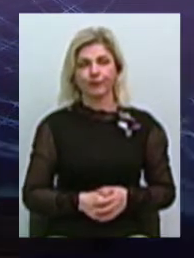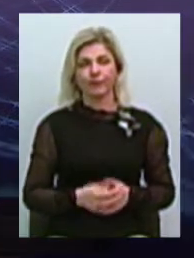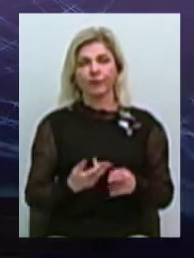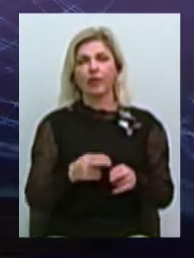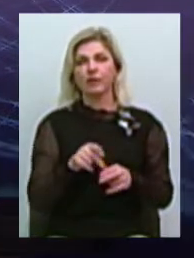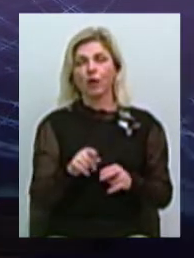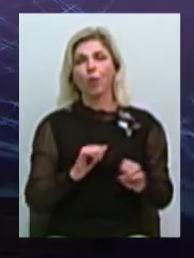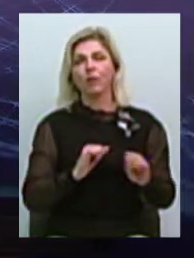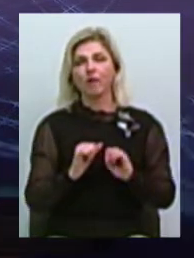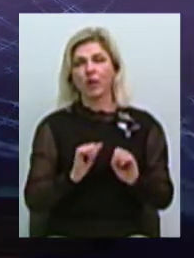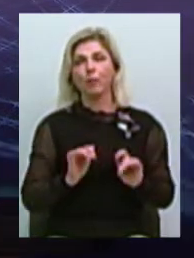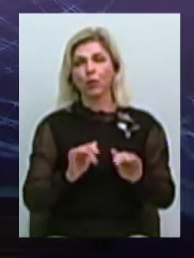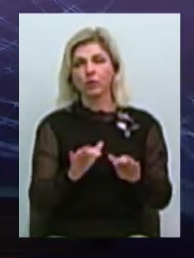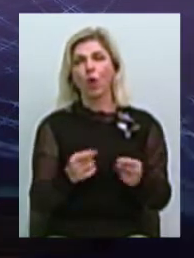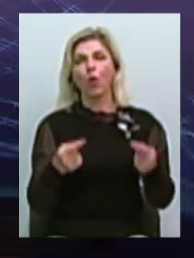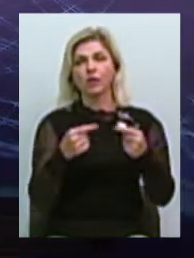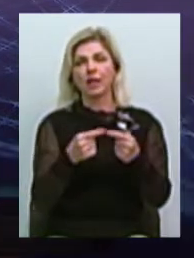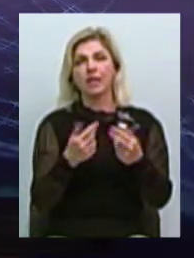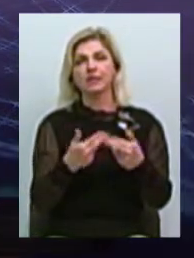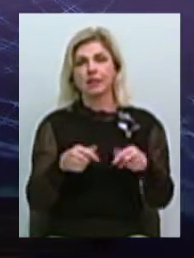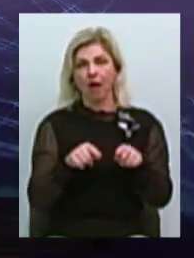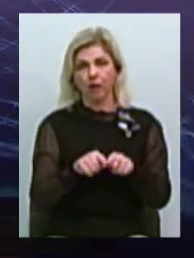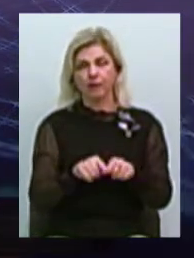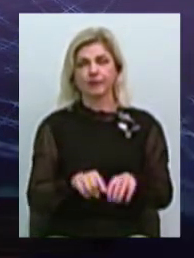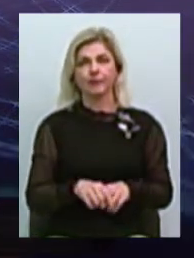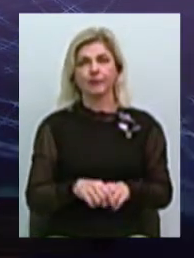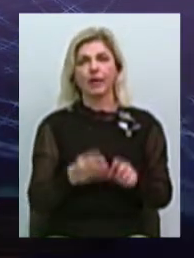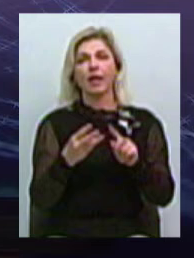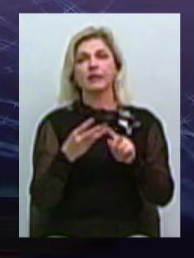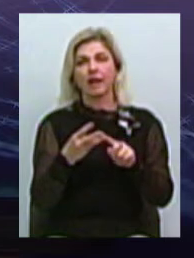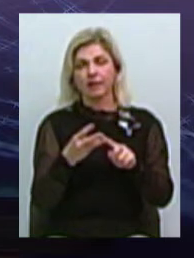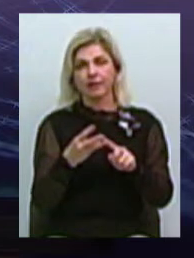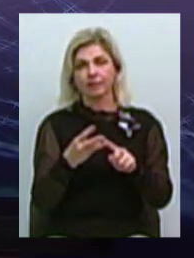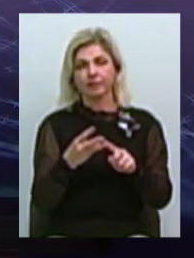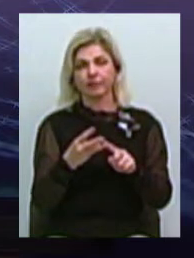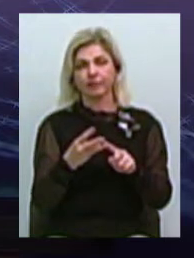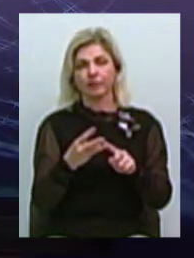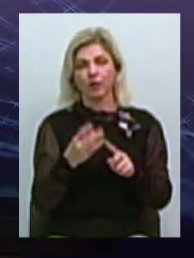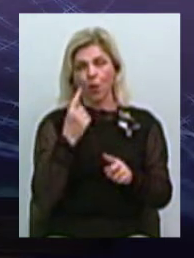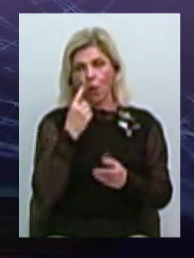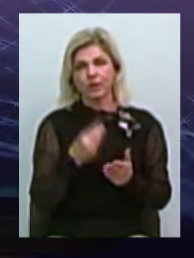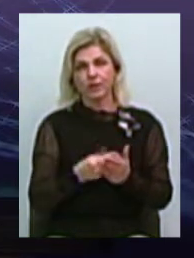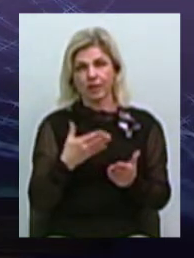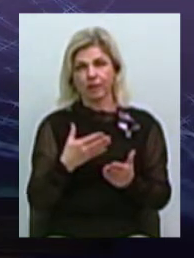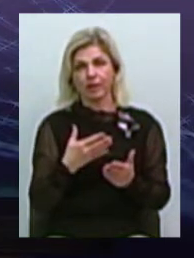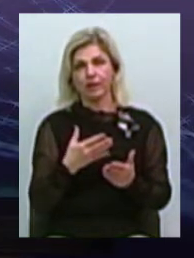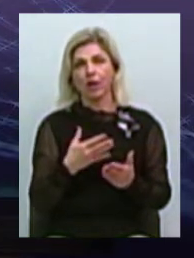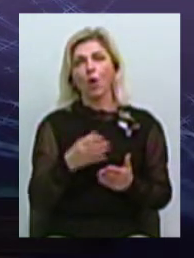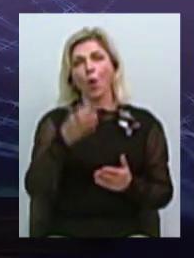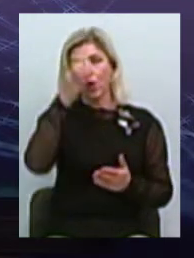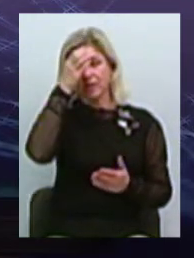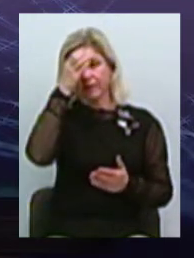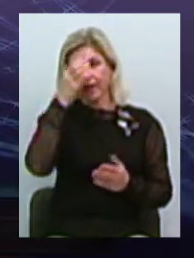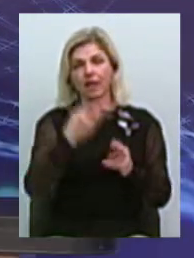управлінські процеси в конкретному закладі, це друга складова. Третя складова – це оцінювання здобувачів освіти,